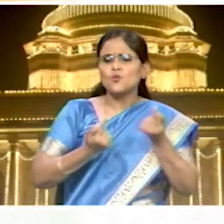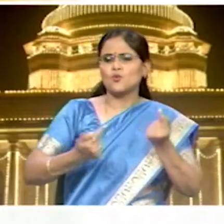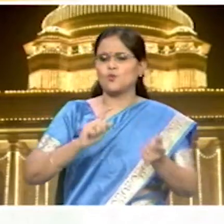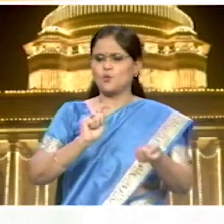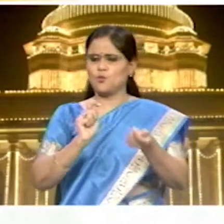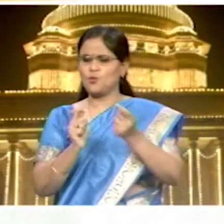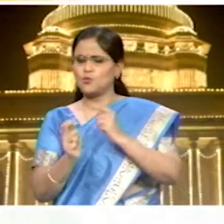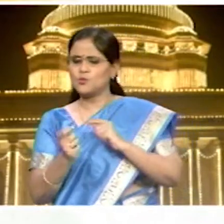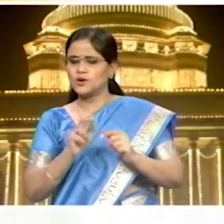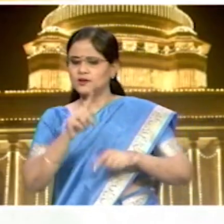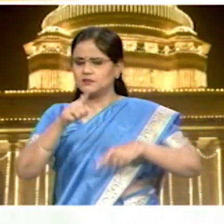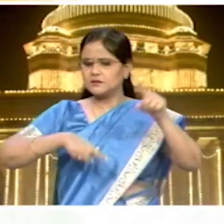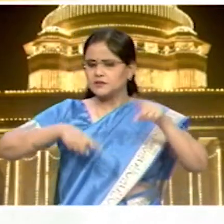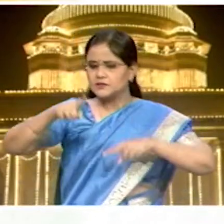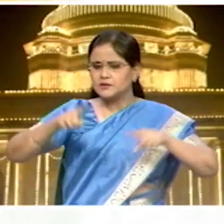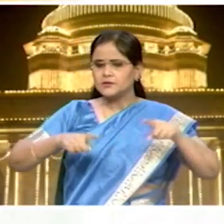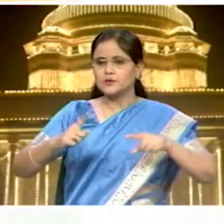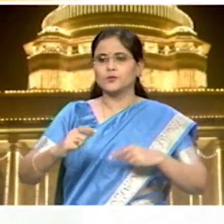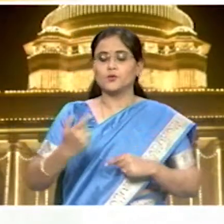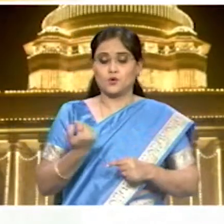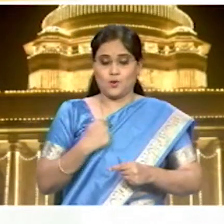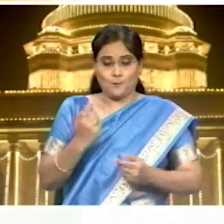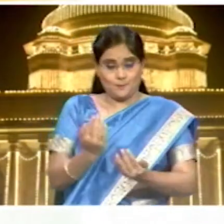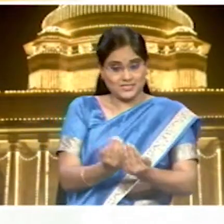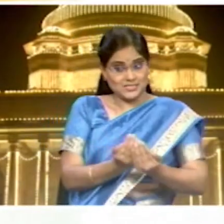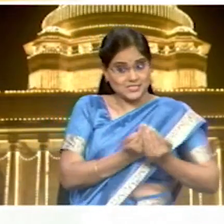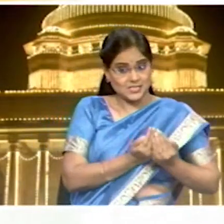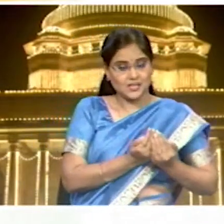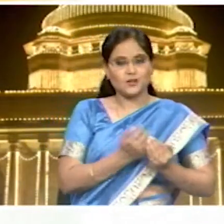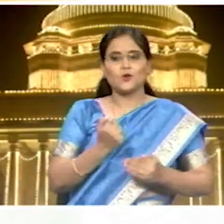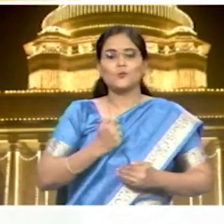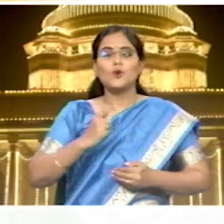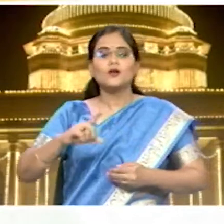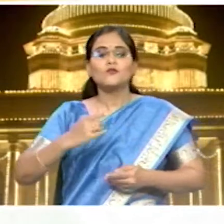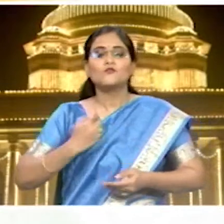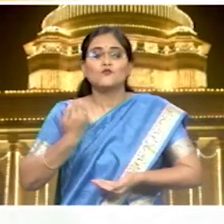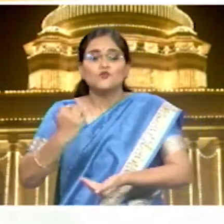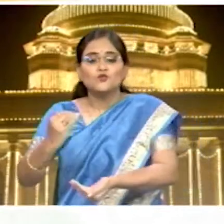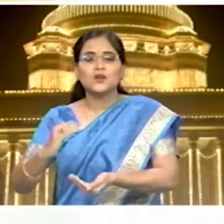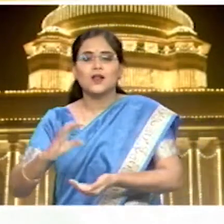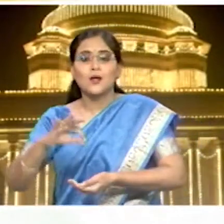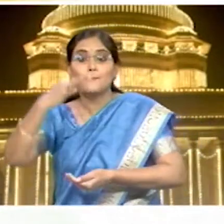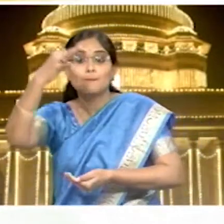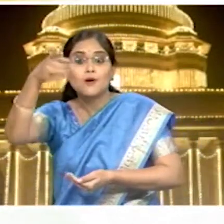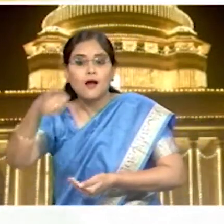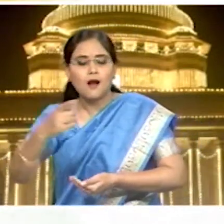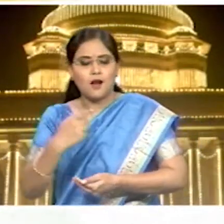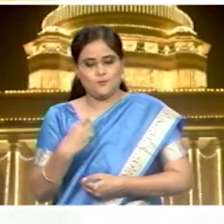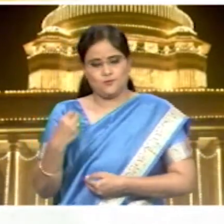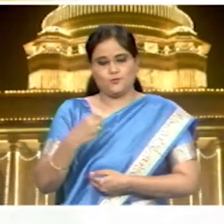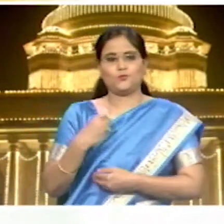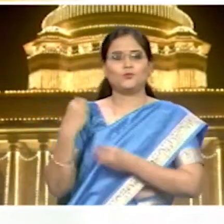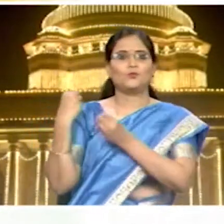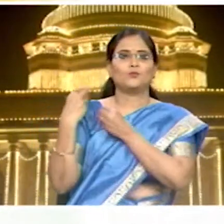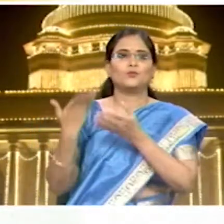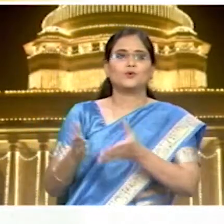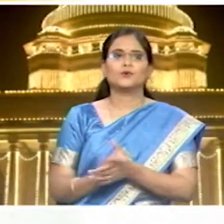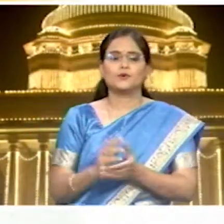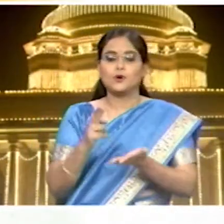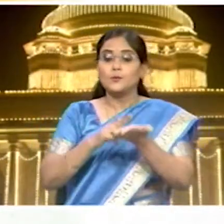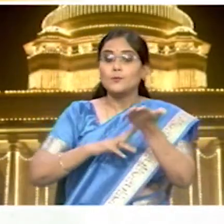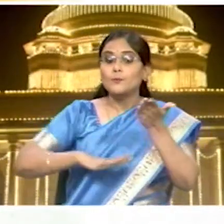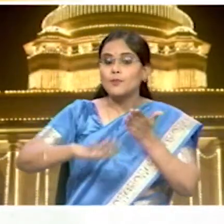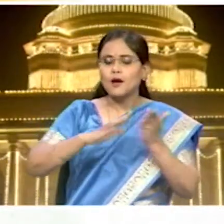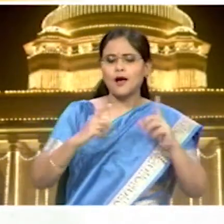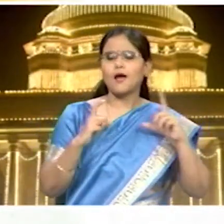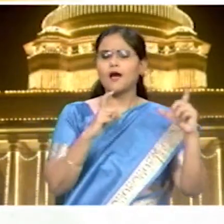संरक्षण हमारी भावी पीढ़ियों के प्रति हमारा कर्तव्य है। प्रकृति की देखभाल माँ की